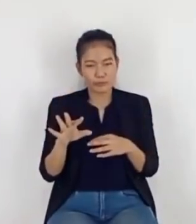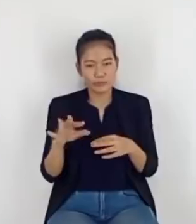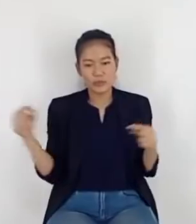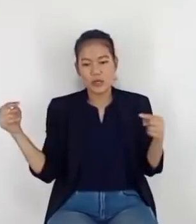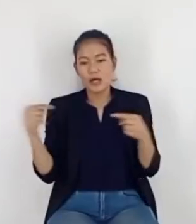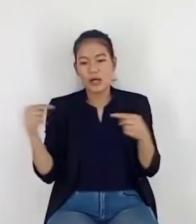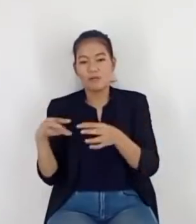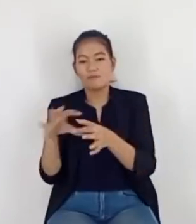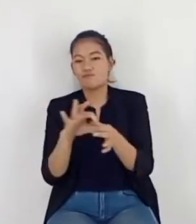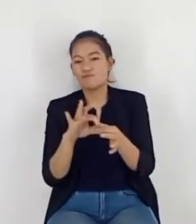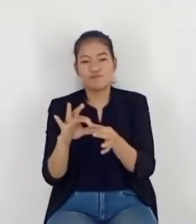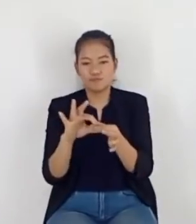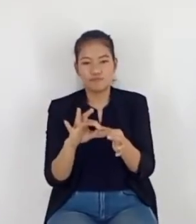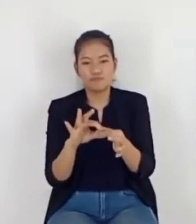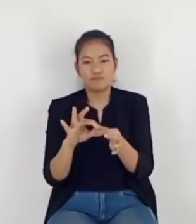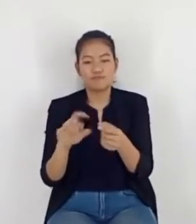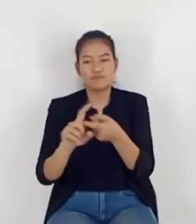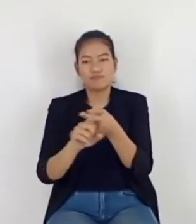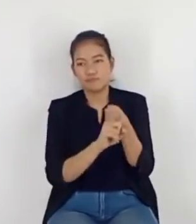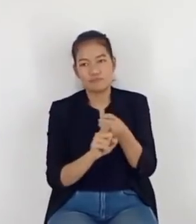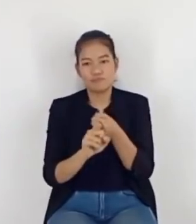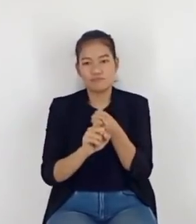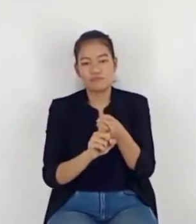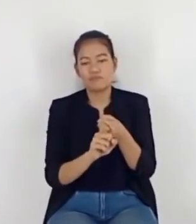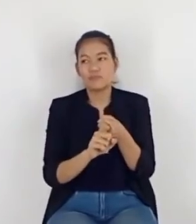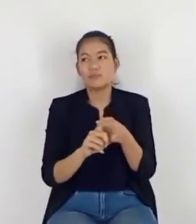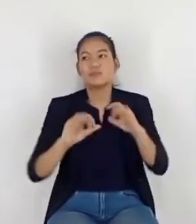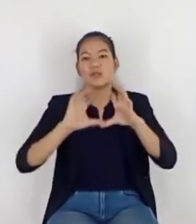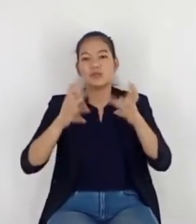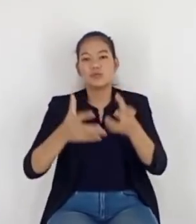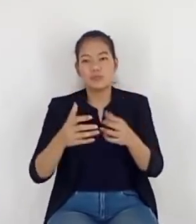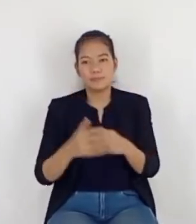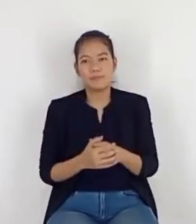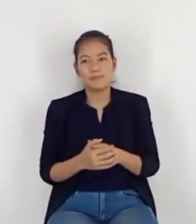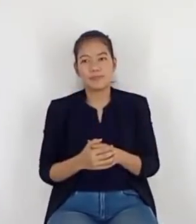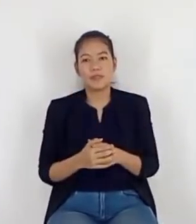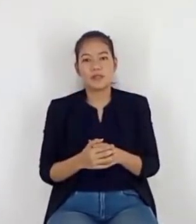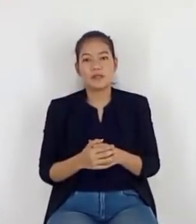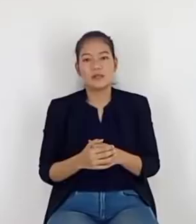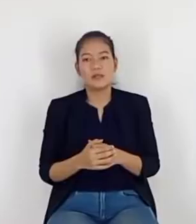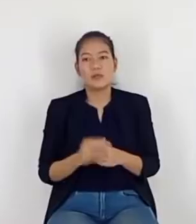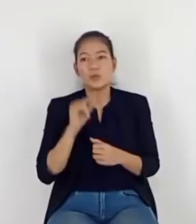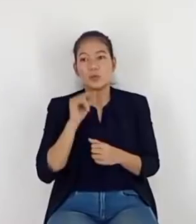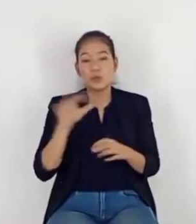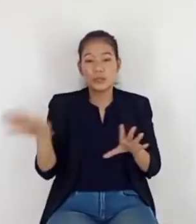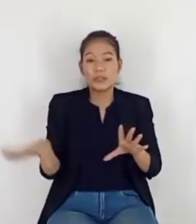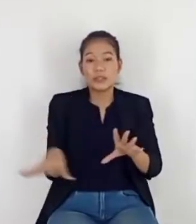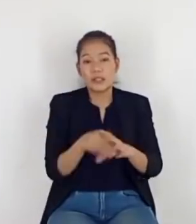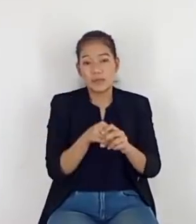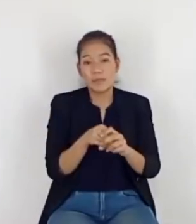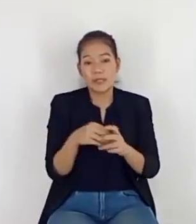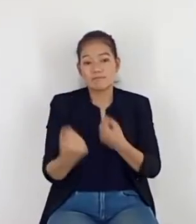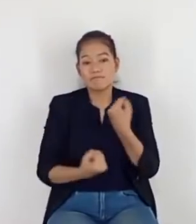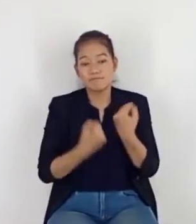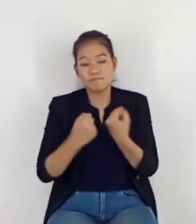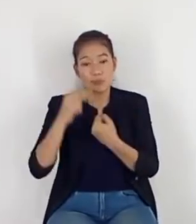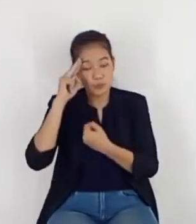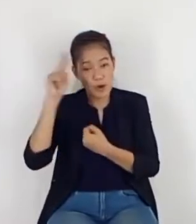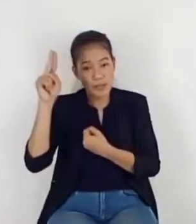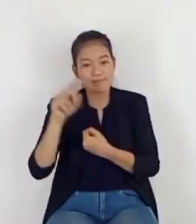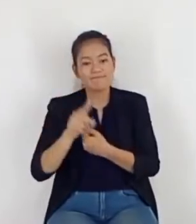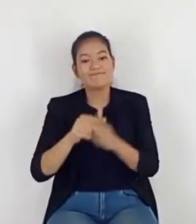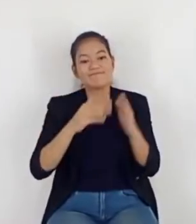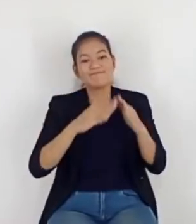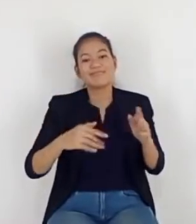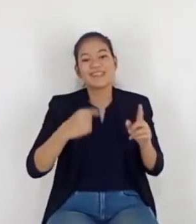dirinya dengan sesama dan dengan seluruh ciptaan. Dalam rangka berperan serta mengerjakan misi Allah itu,